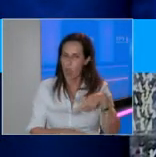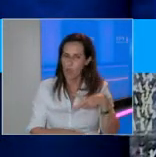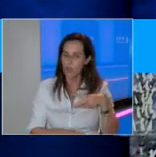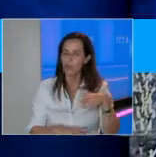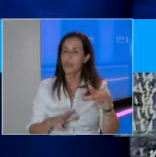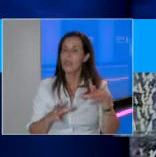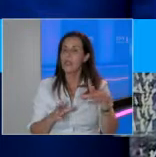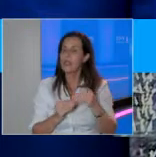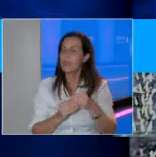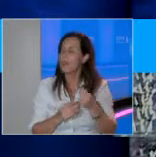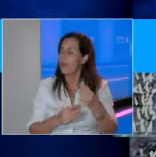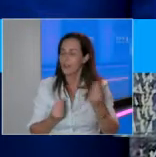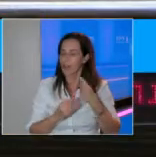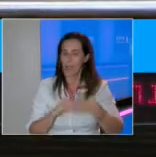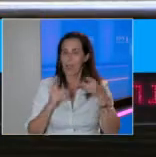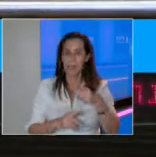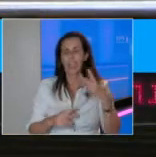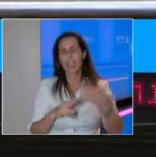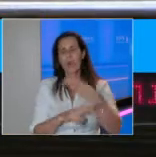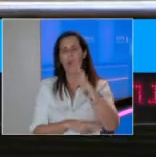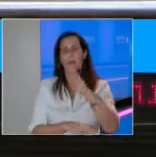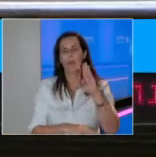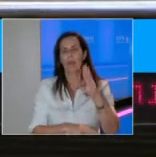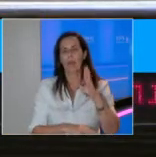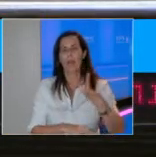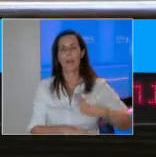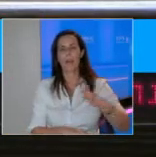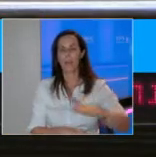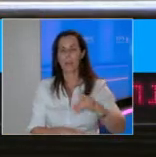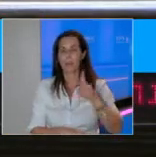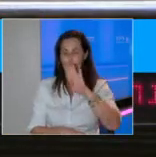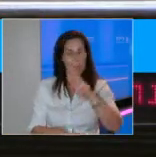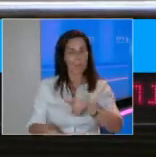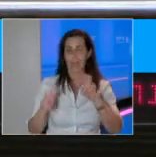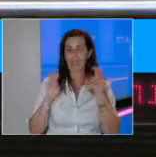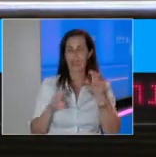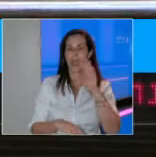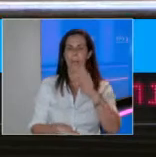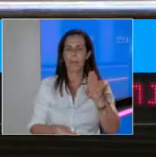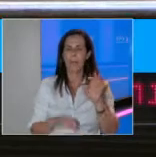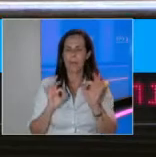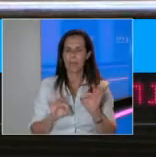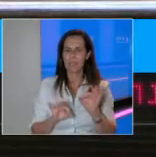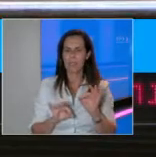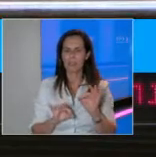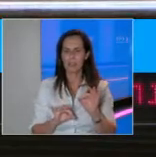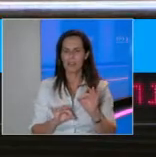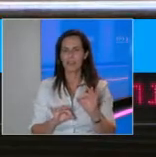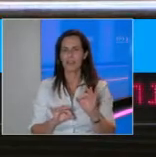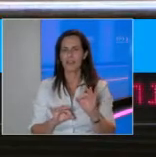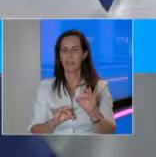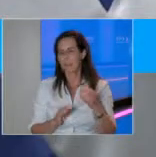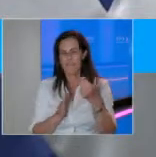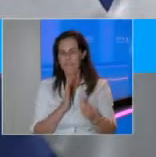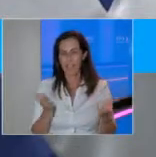עם מלחמה מסוג אחר. הם הרגילו את נתניהו לממלכתיות, והוא מנצל את זה. כי נתניהו למעשה